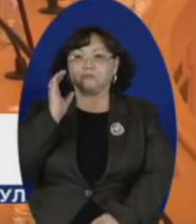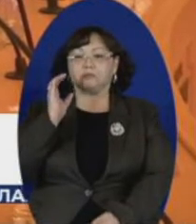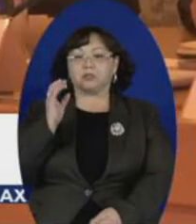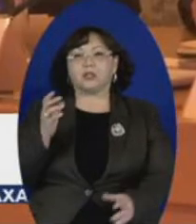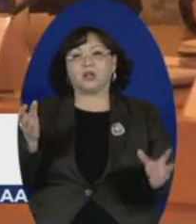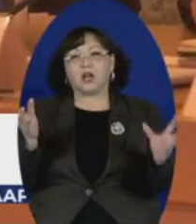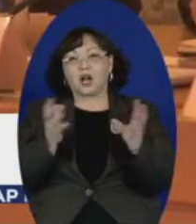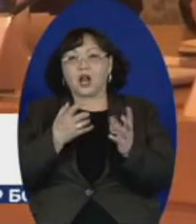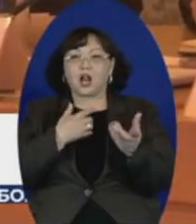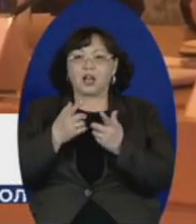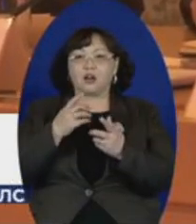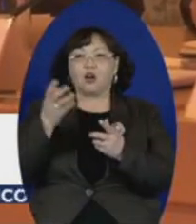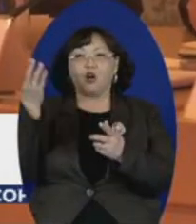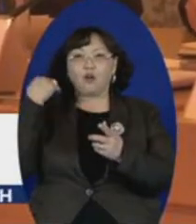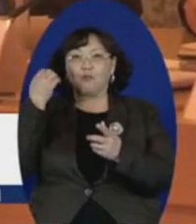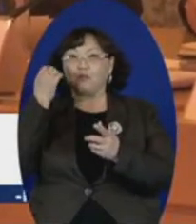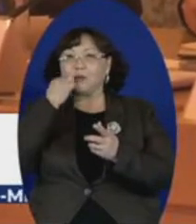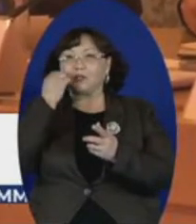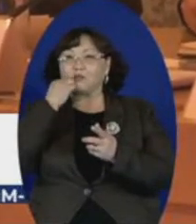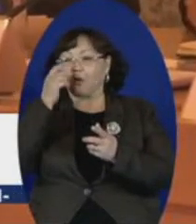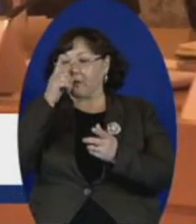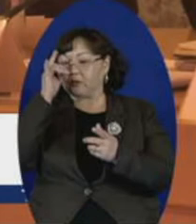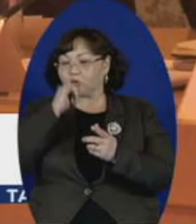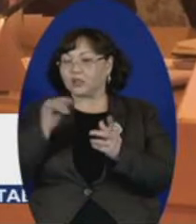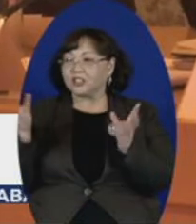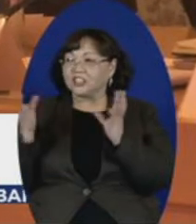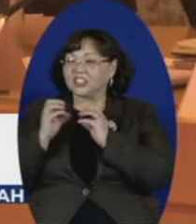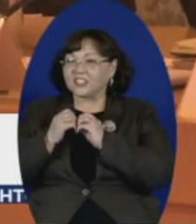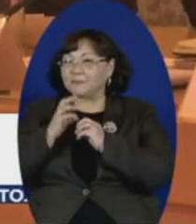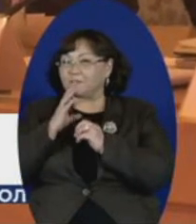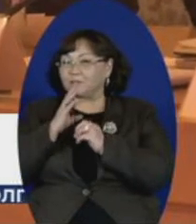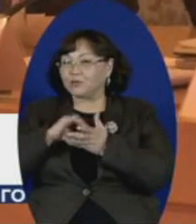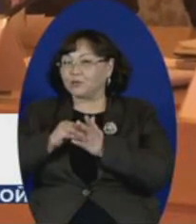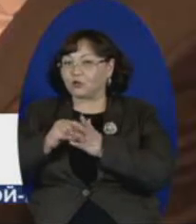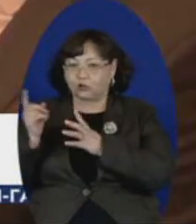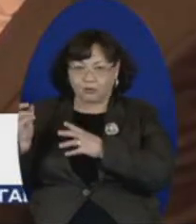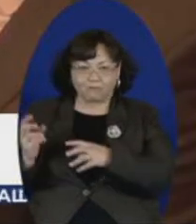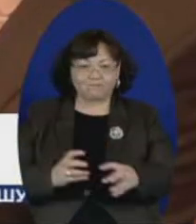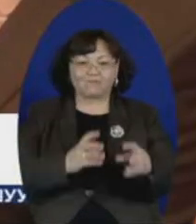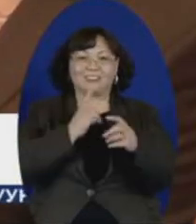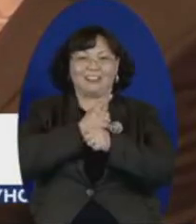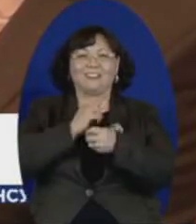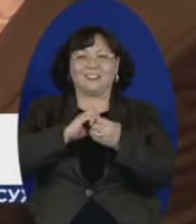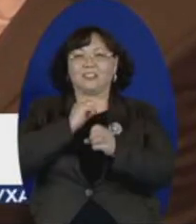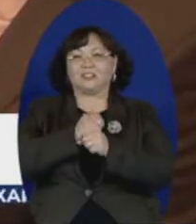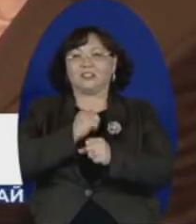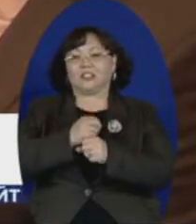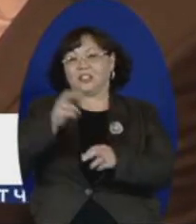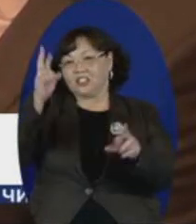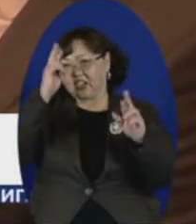яригдсан хийн гэж төлөвсөн асуудлуудаа заавал эхлүүлэн ажил хэрэг болгоно. Үүний тулд холбогдох